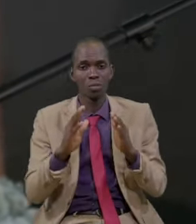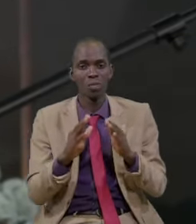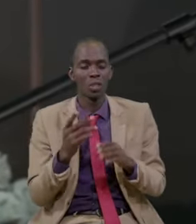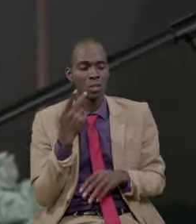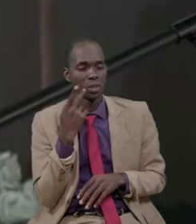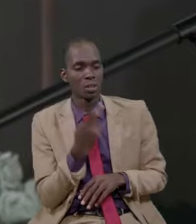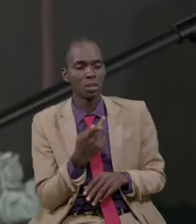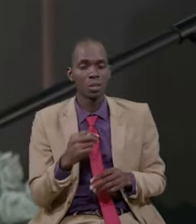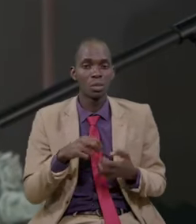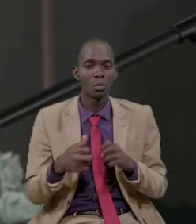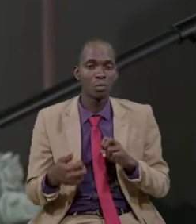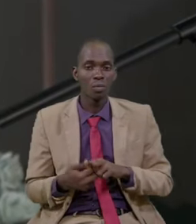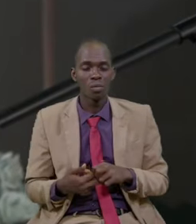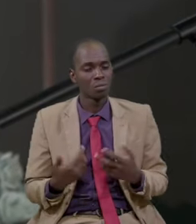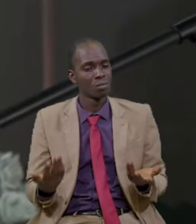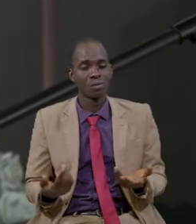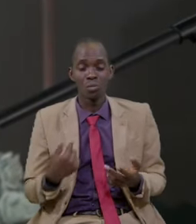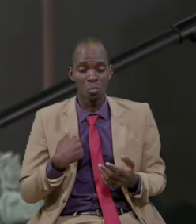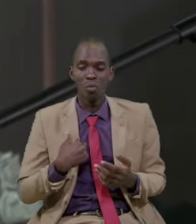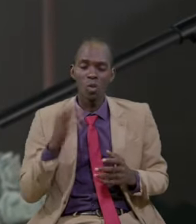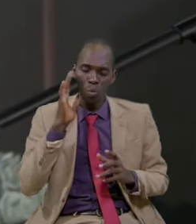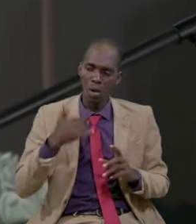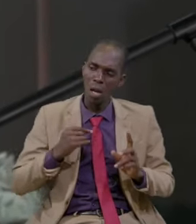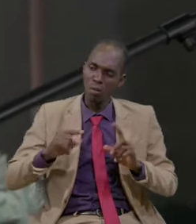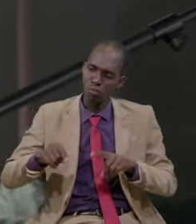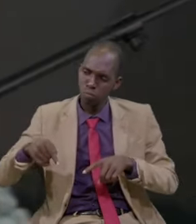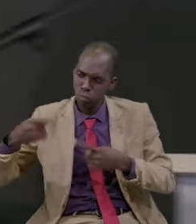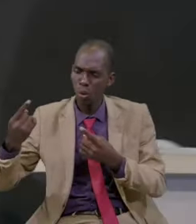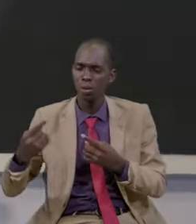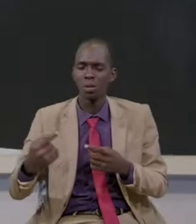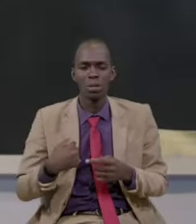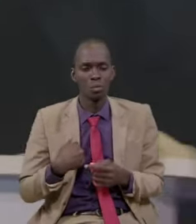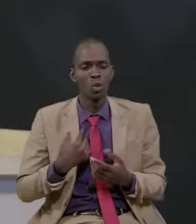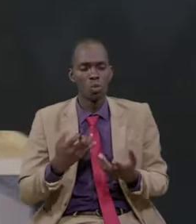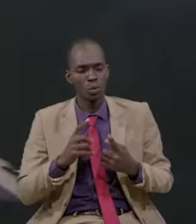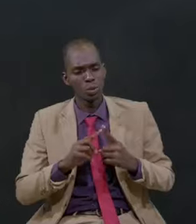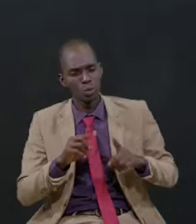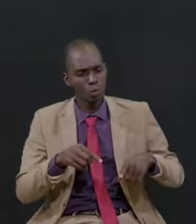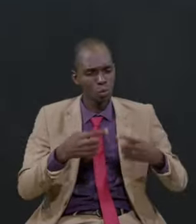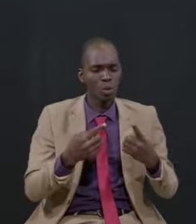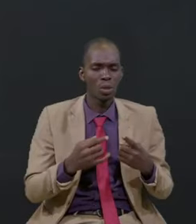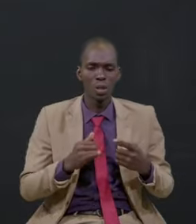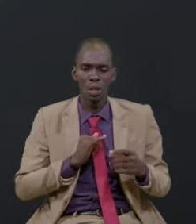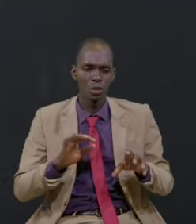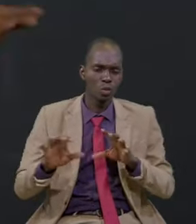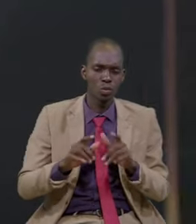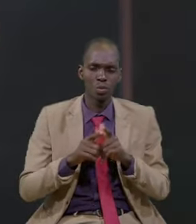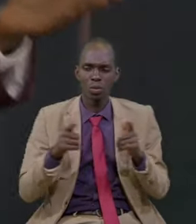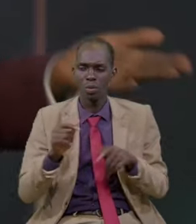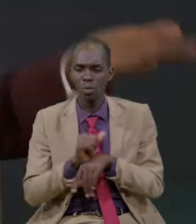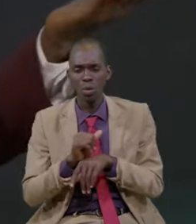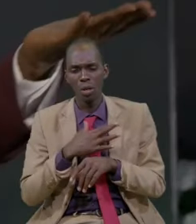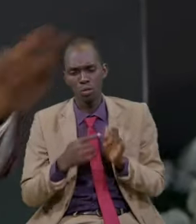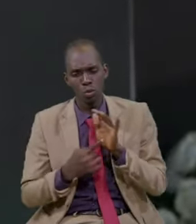montagne. J'aurais fait aller ça, manifester la montagne. Oh, j'irai aller. J'aurais démontré